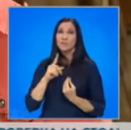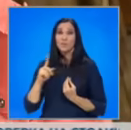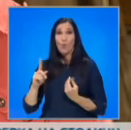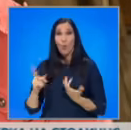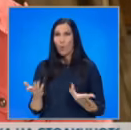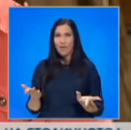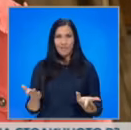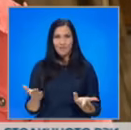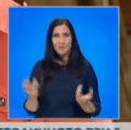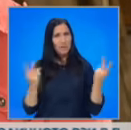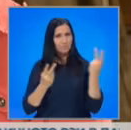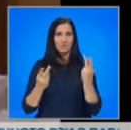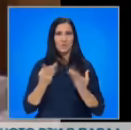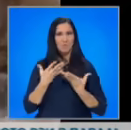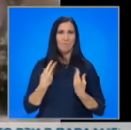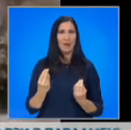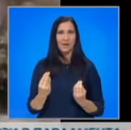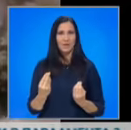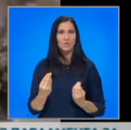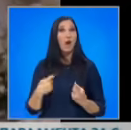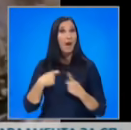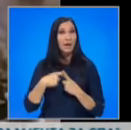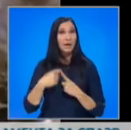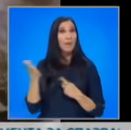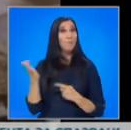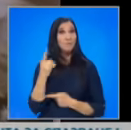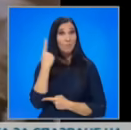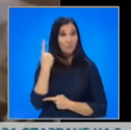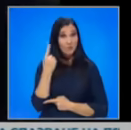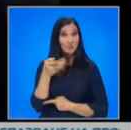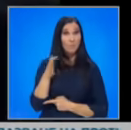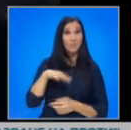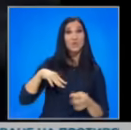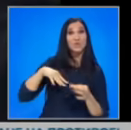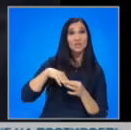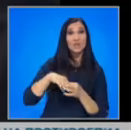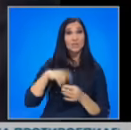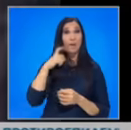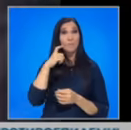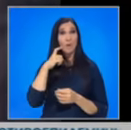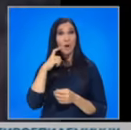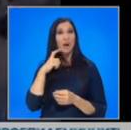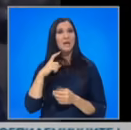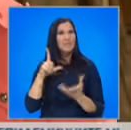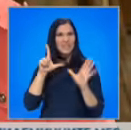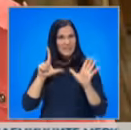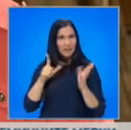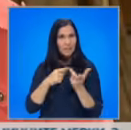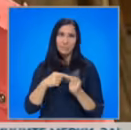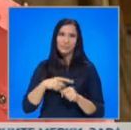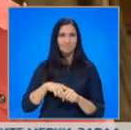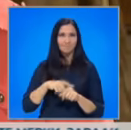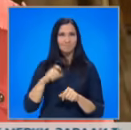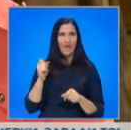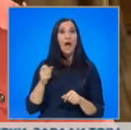се разбирахме прекрасно. Каролайн беше първата, след това се женихте за Брук Май 7 пъти. Да.